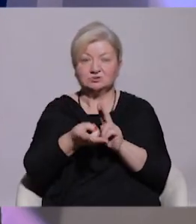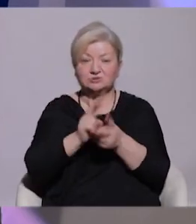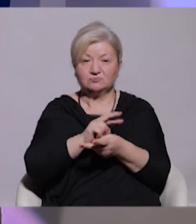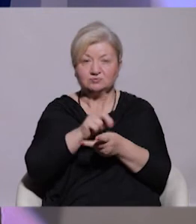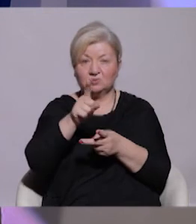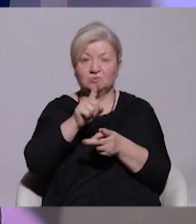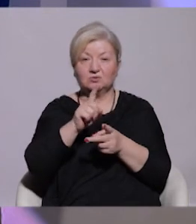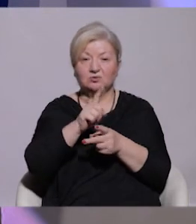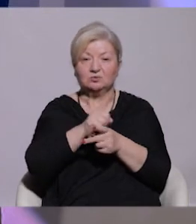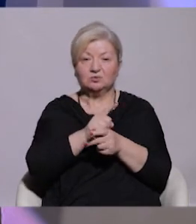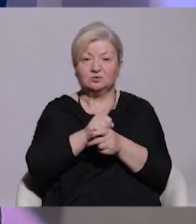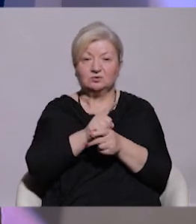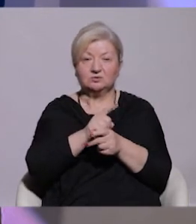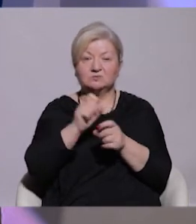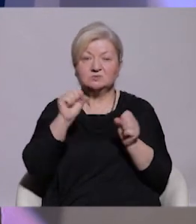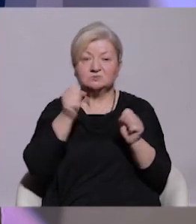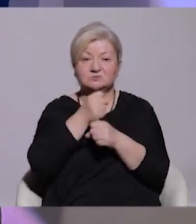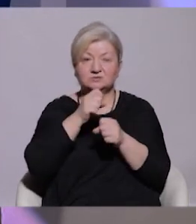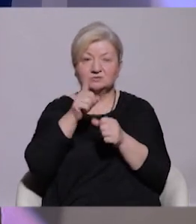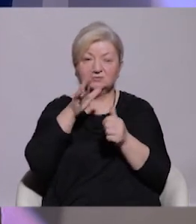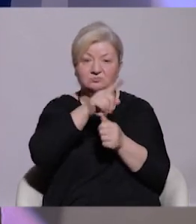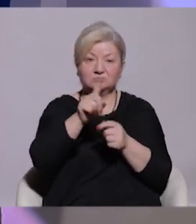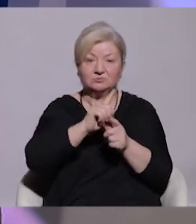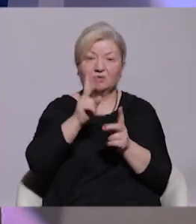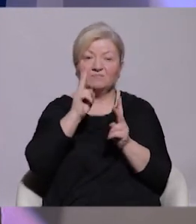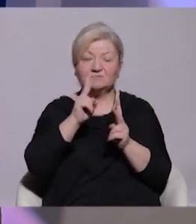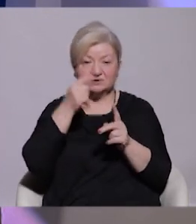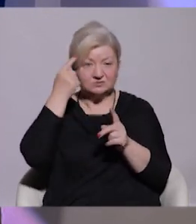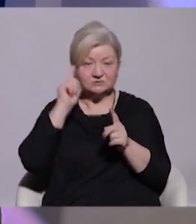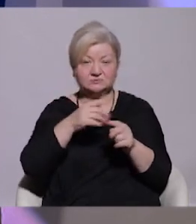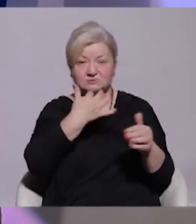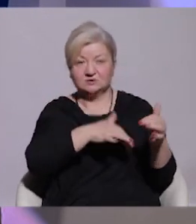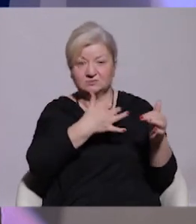სიჩქარეზე ვიმოქმედო. მას, ვისაც გიტარაზე დაგიკრავთ,